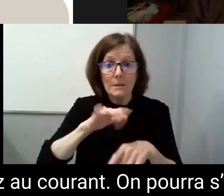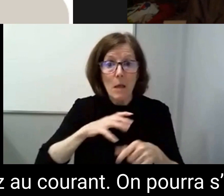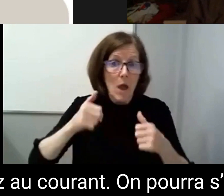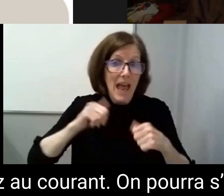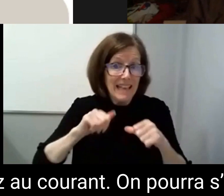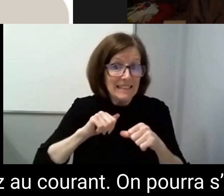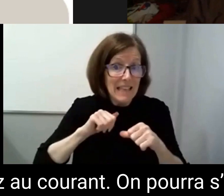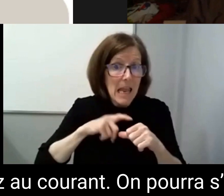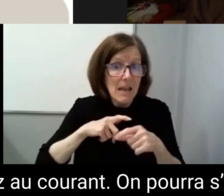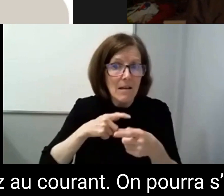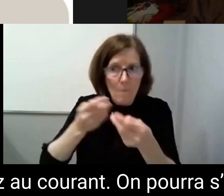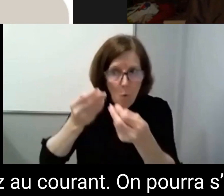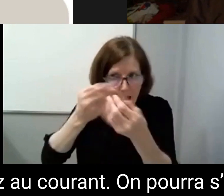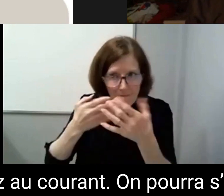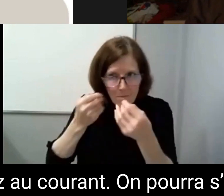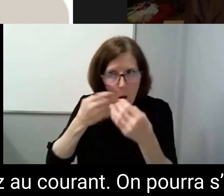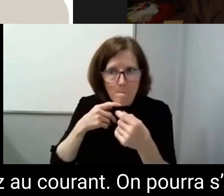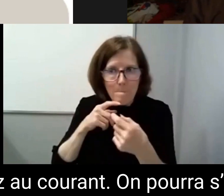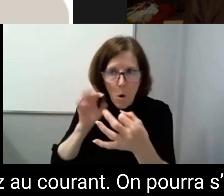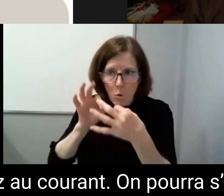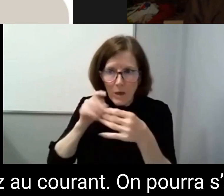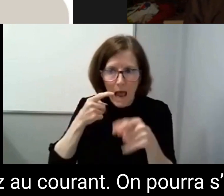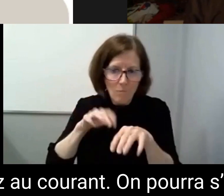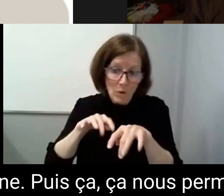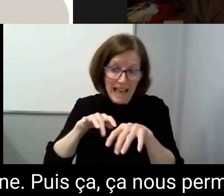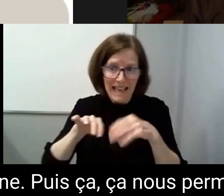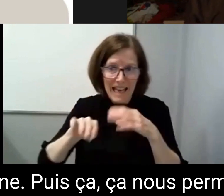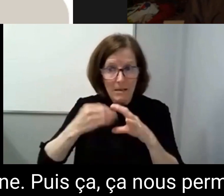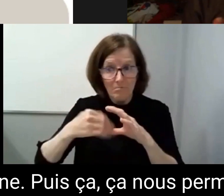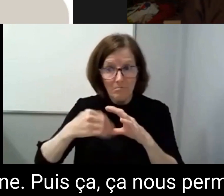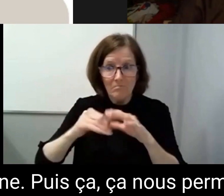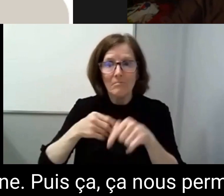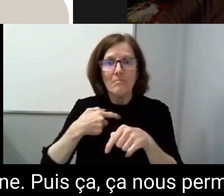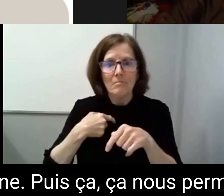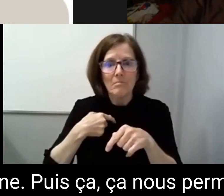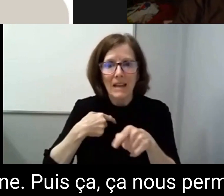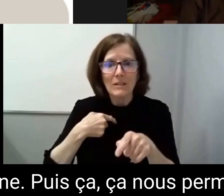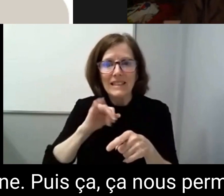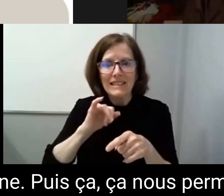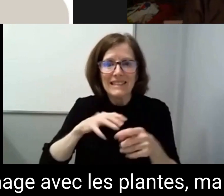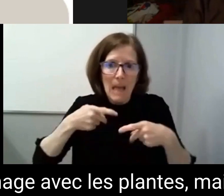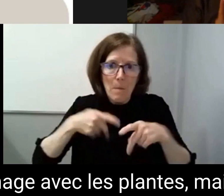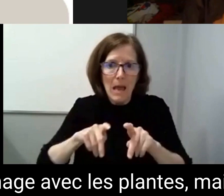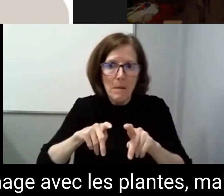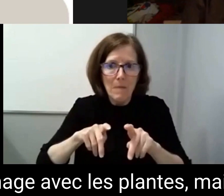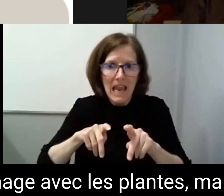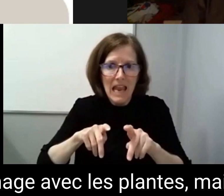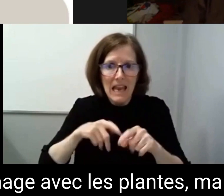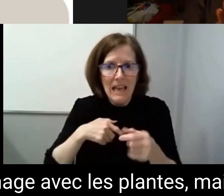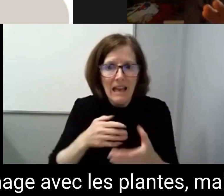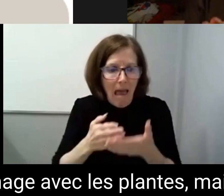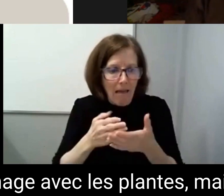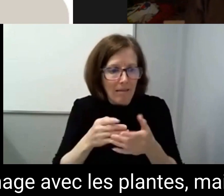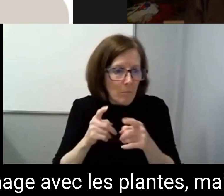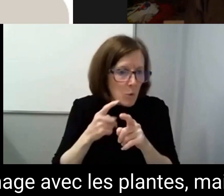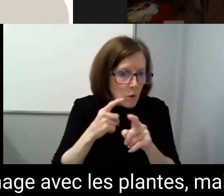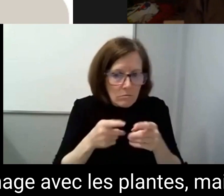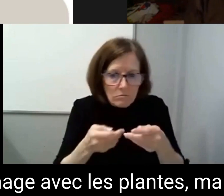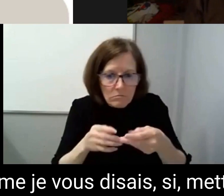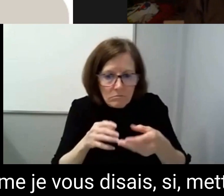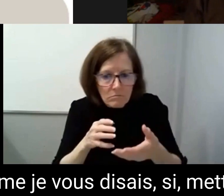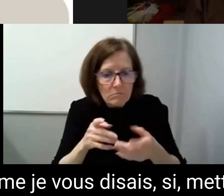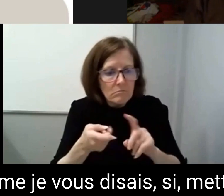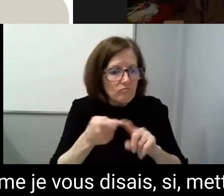courant, on pourra s'écrire, parce que ça vaut la peine. Puis ça nous permet de faire un compagnonnage avec les plantes, mais aussi avec